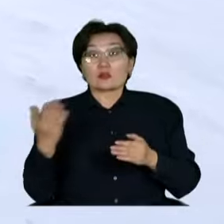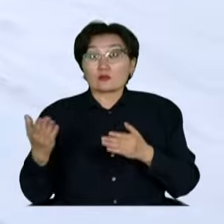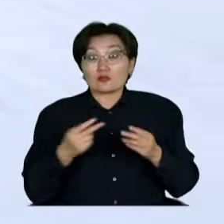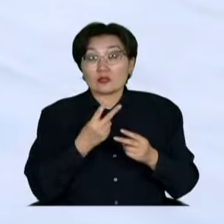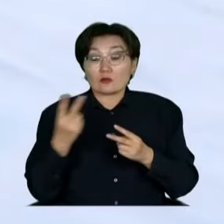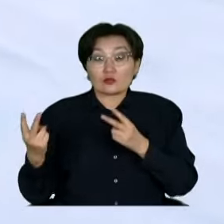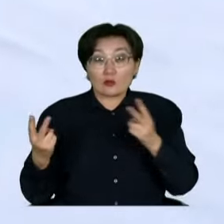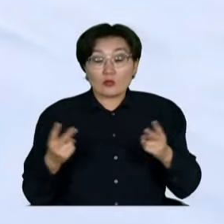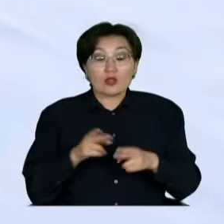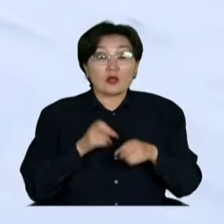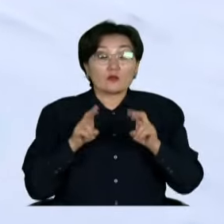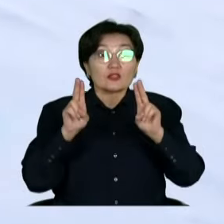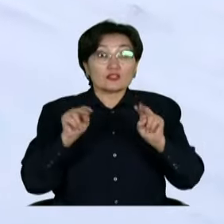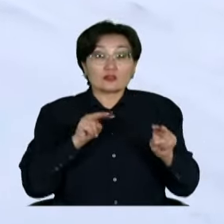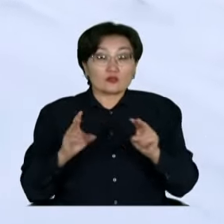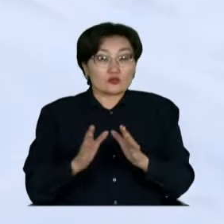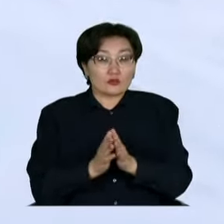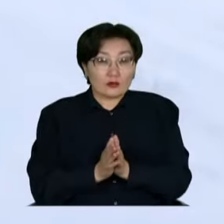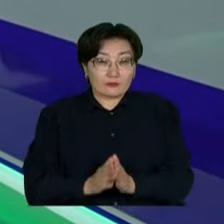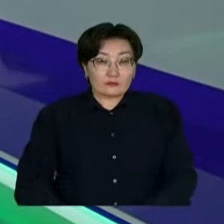қауіпсіздік ережесін сақтауларыңызды сұраймыз.